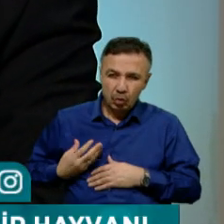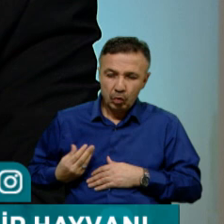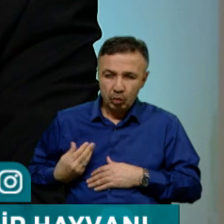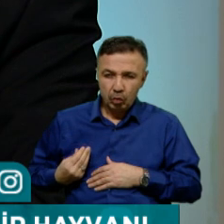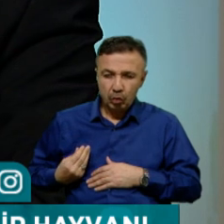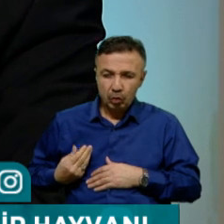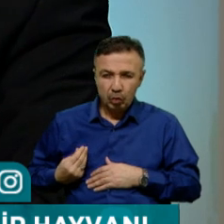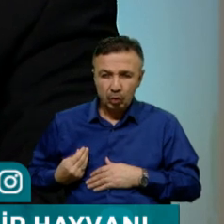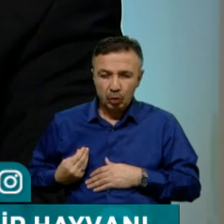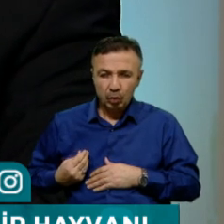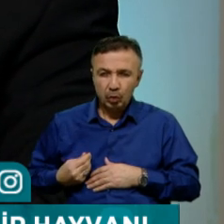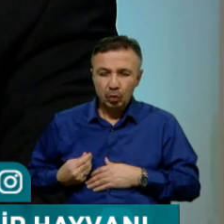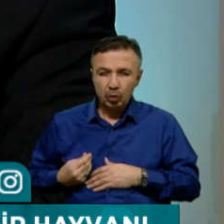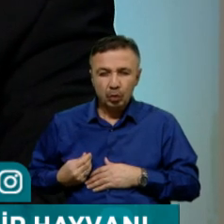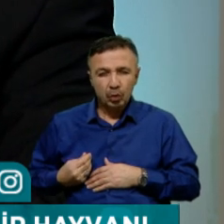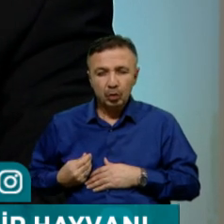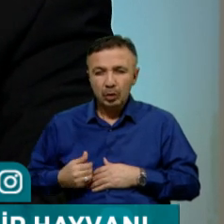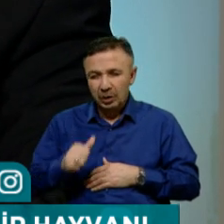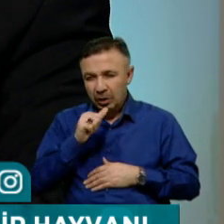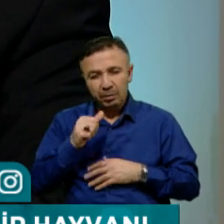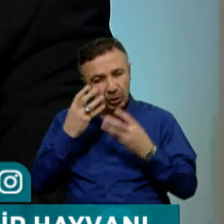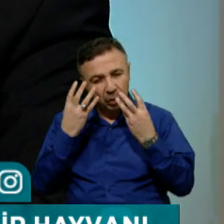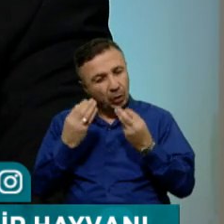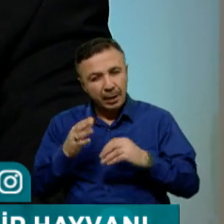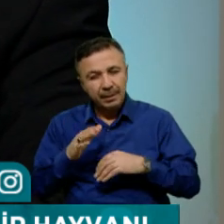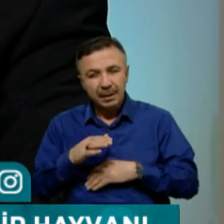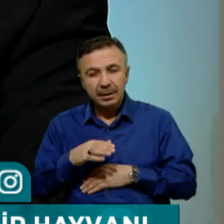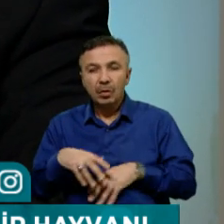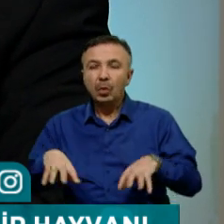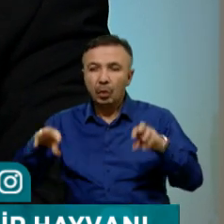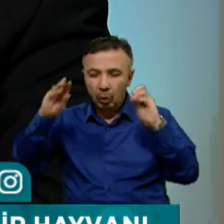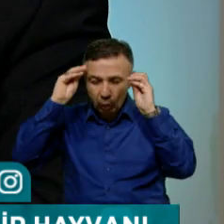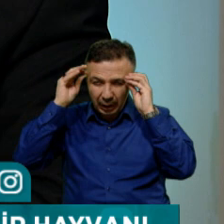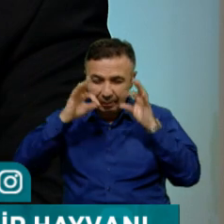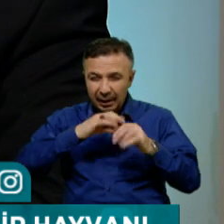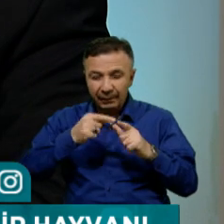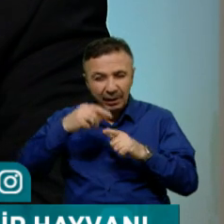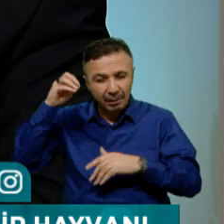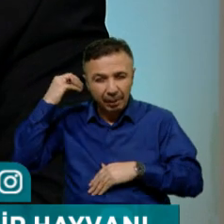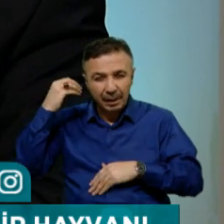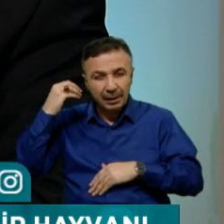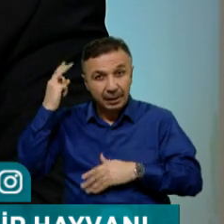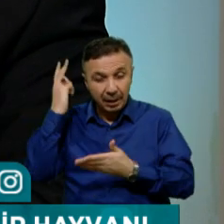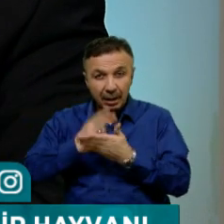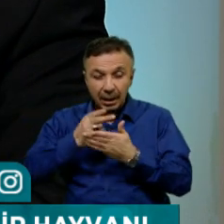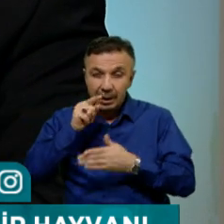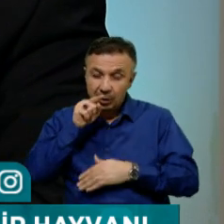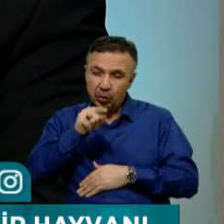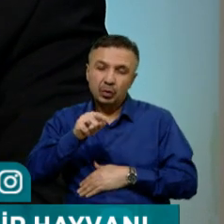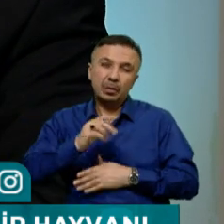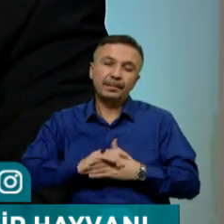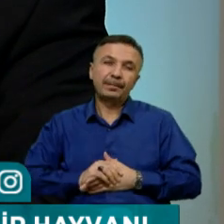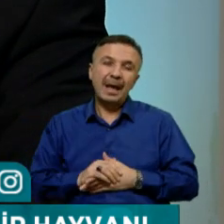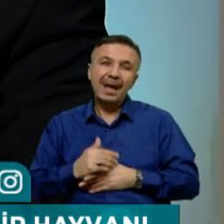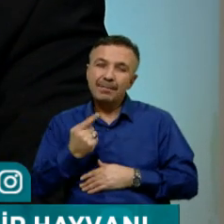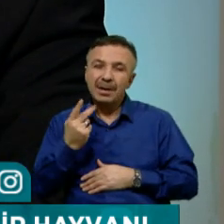anda ulemanın tavuğu şu şekildedir Yani eğer mı böyle bir bir